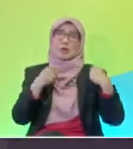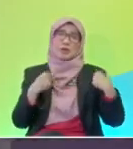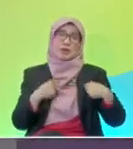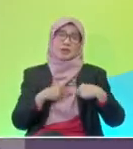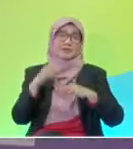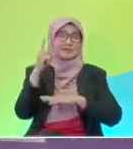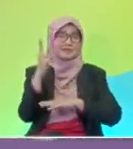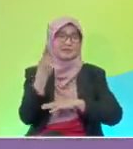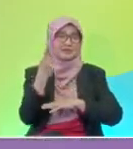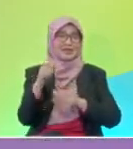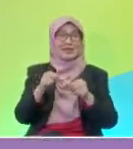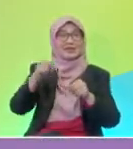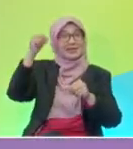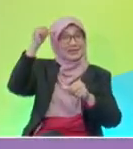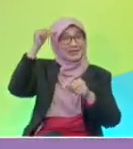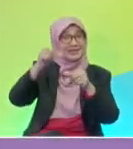saja